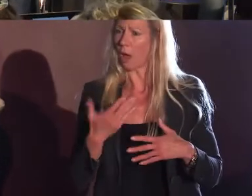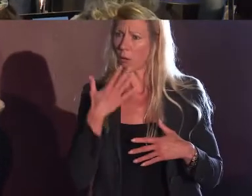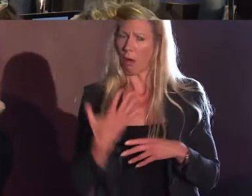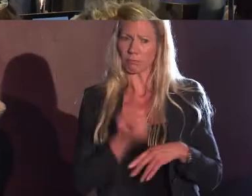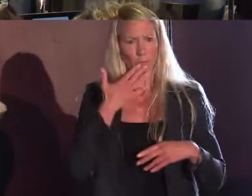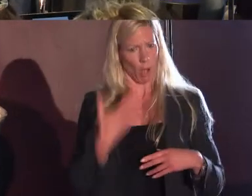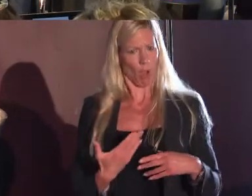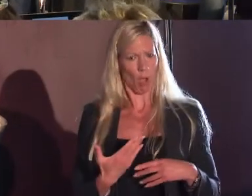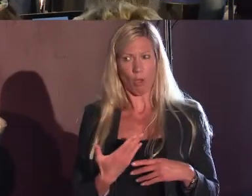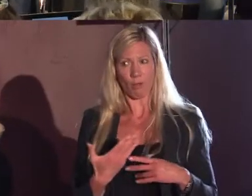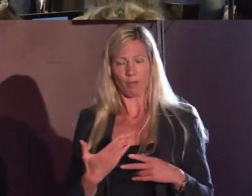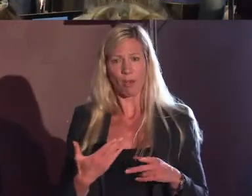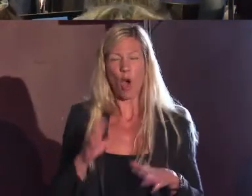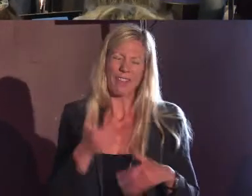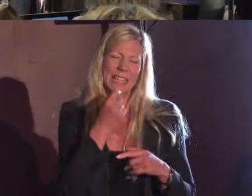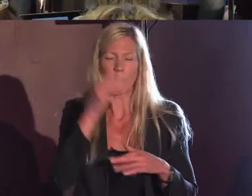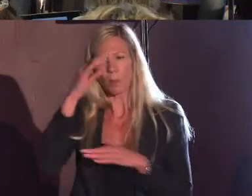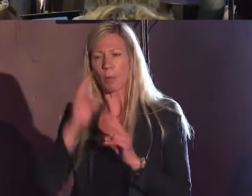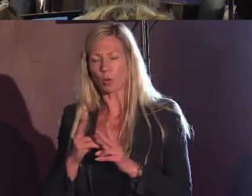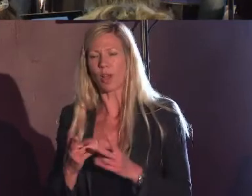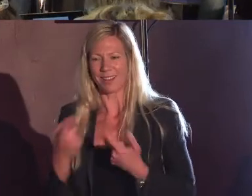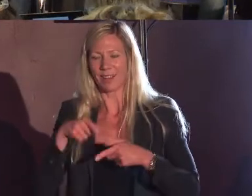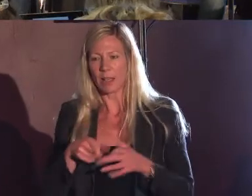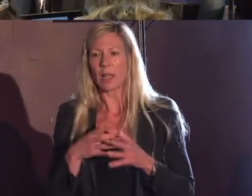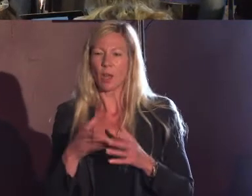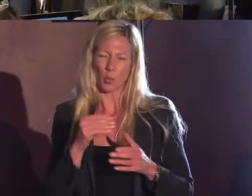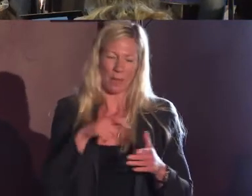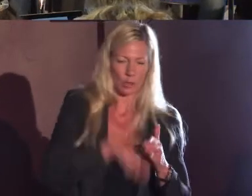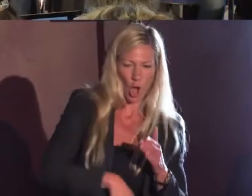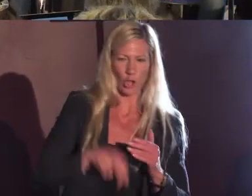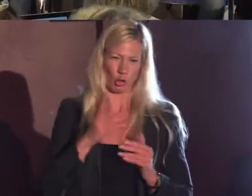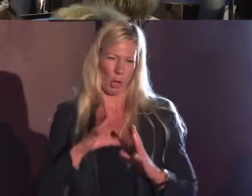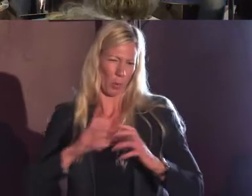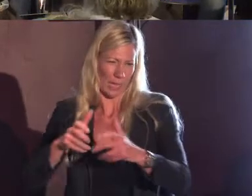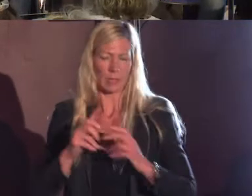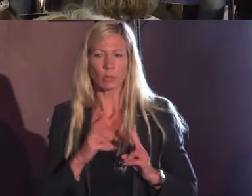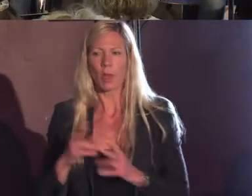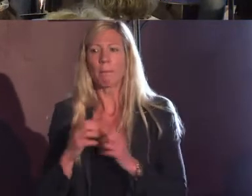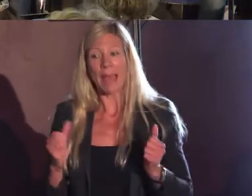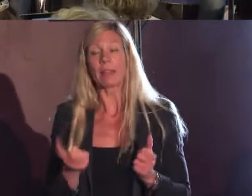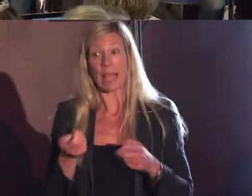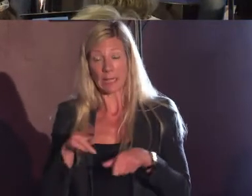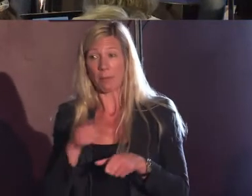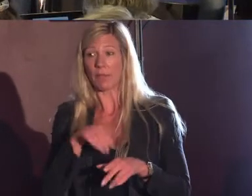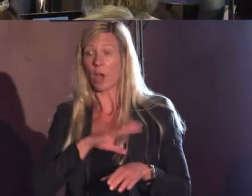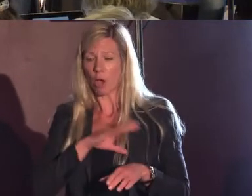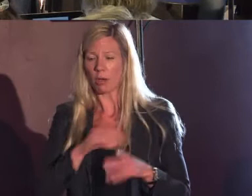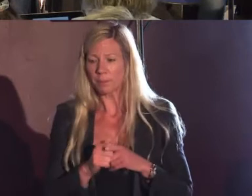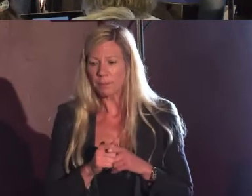lyckosamma, eller både och. Det har varit en del problem också, något som det är när man startar nya processer. Till exempel så har vi då